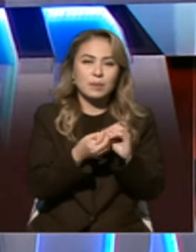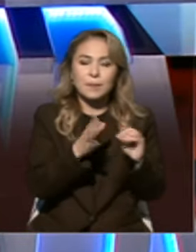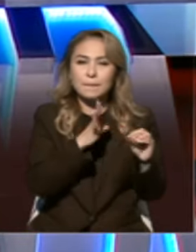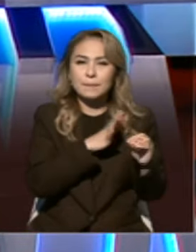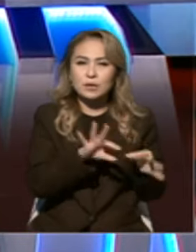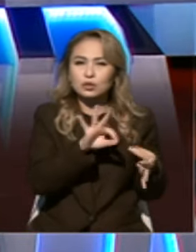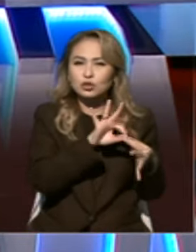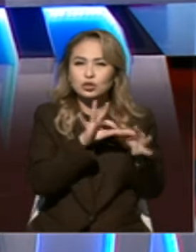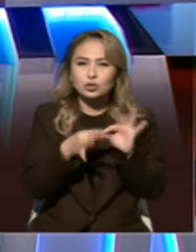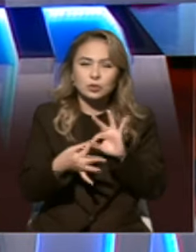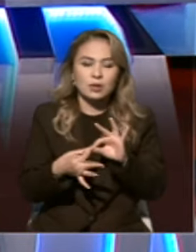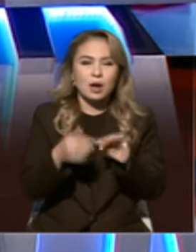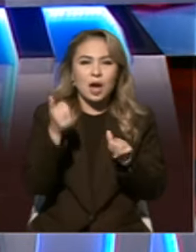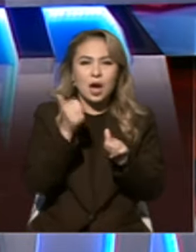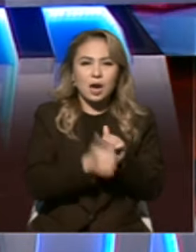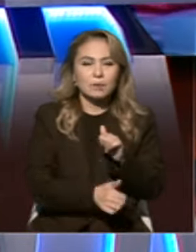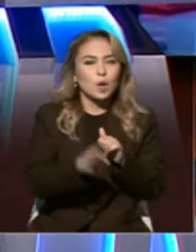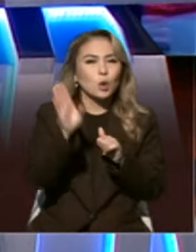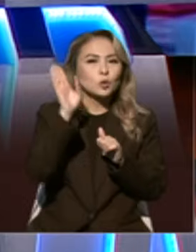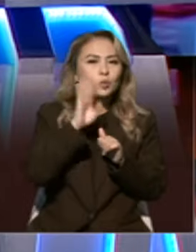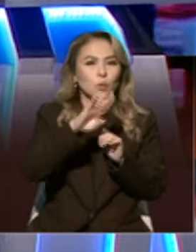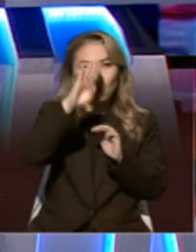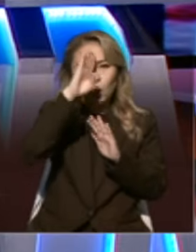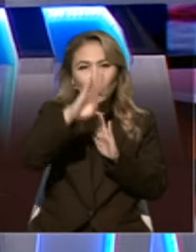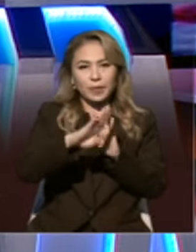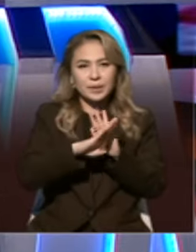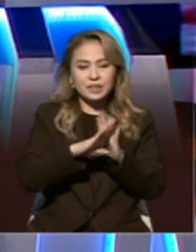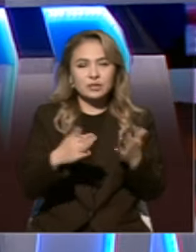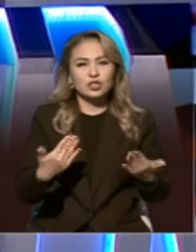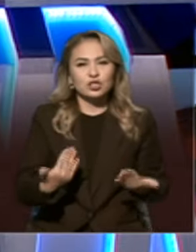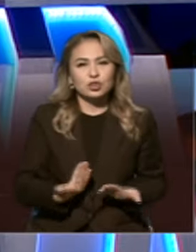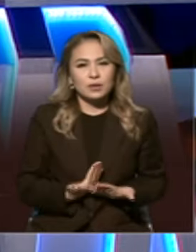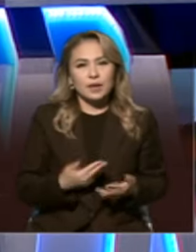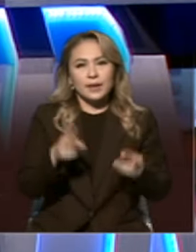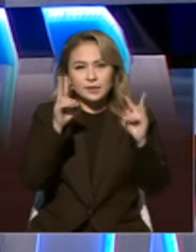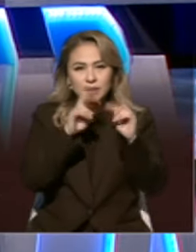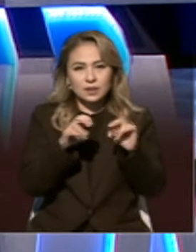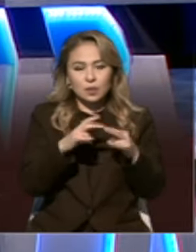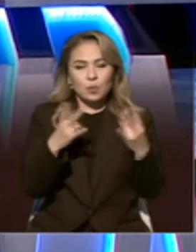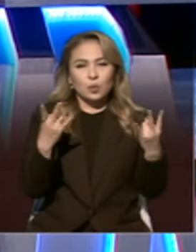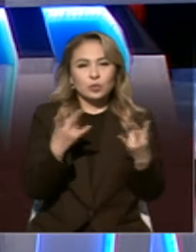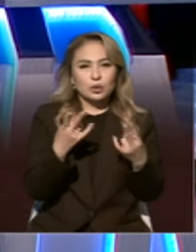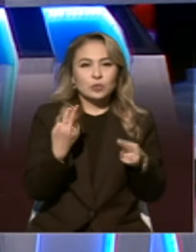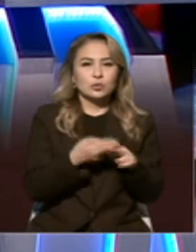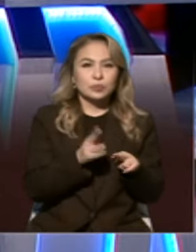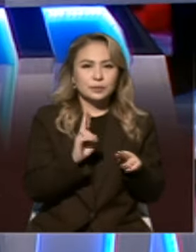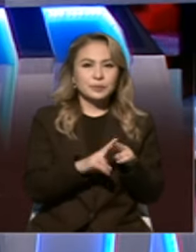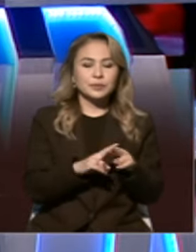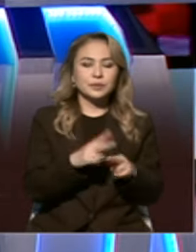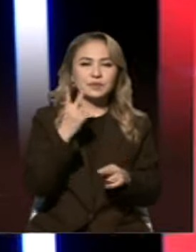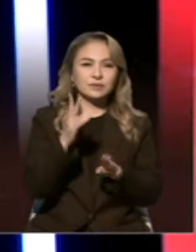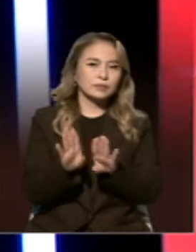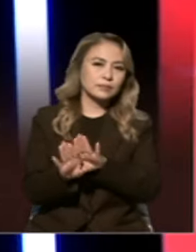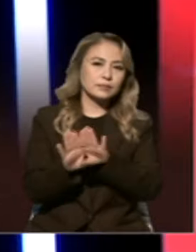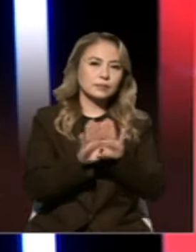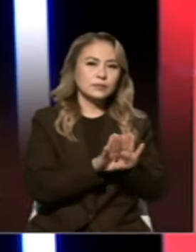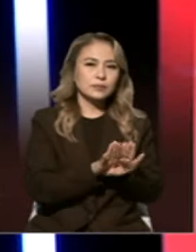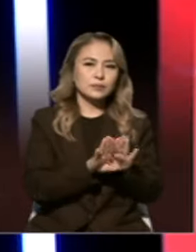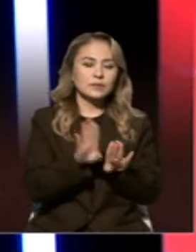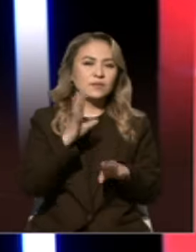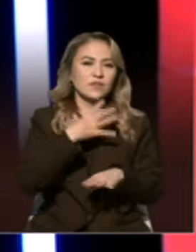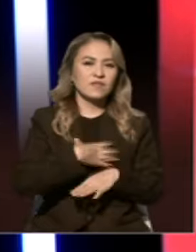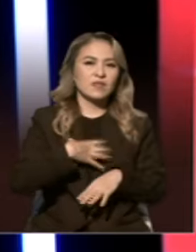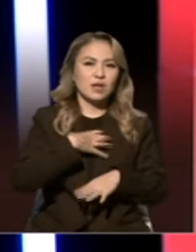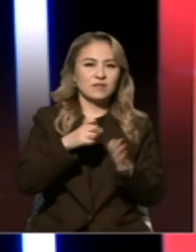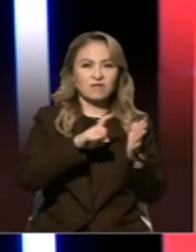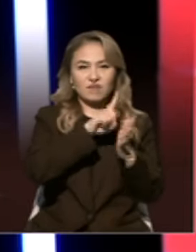жүйелі түрде әрбір су қоймасының жағдайын тексеріп отыру керек. Сонда дұрыс болады. Екі бірде енді маңызды сұрақ